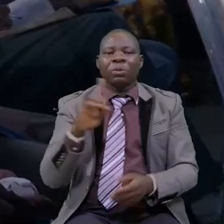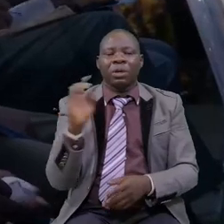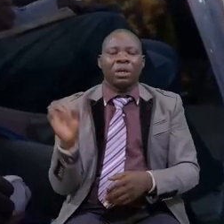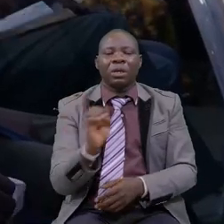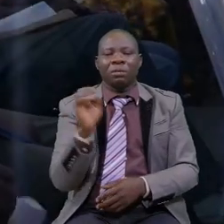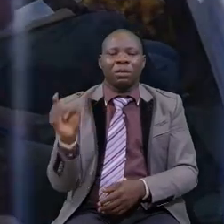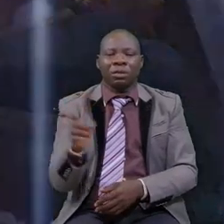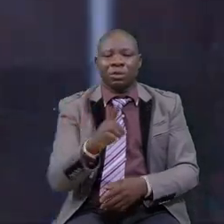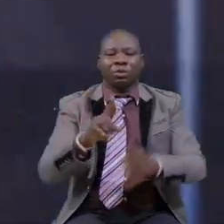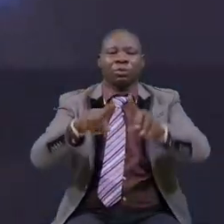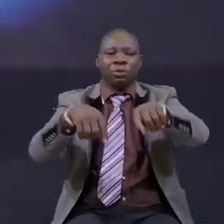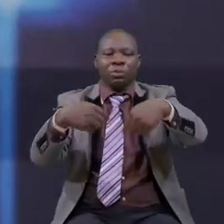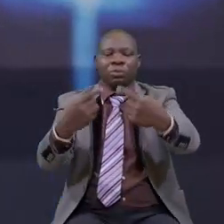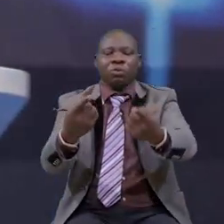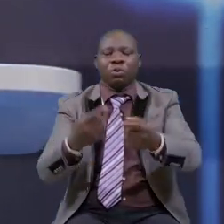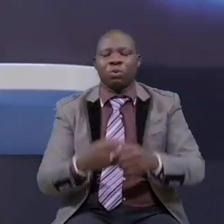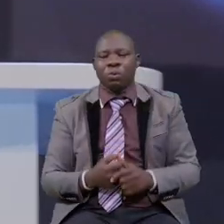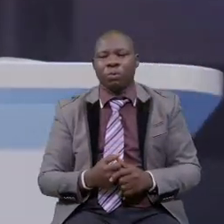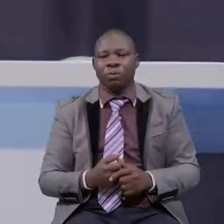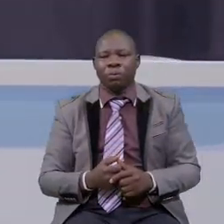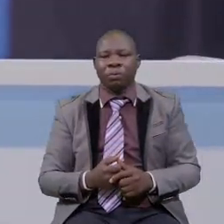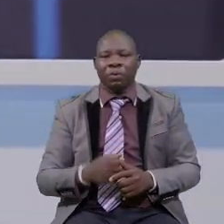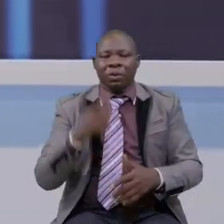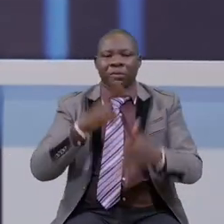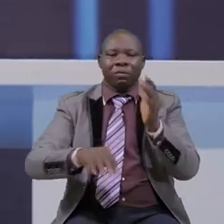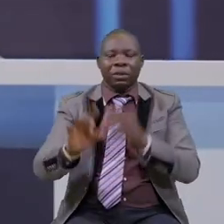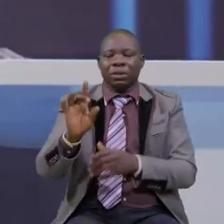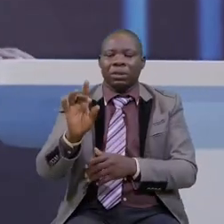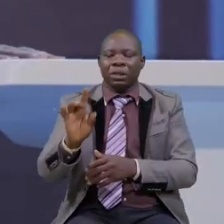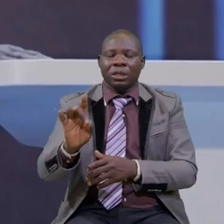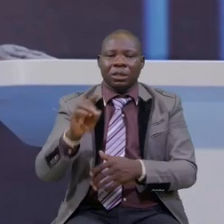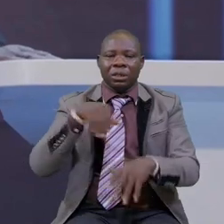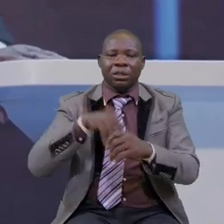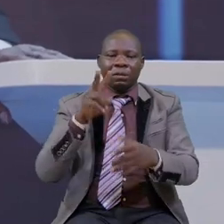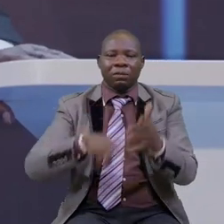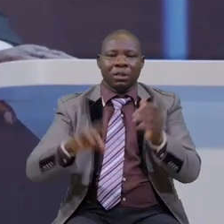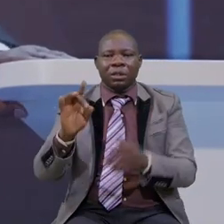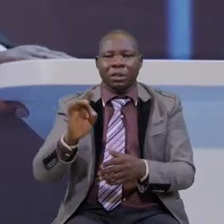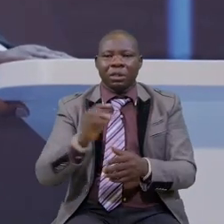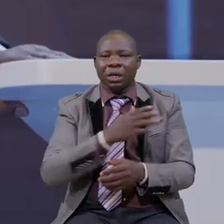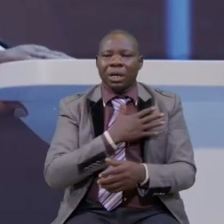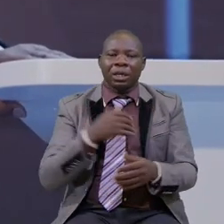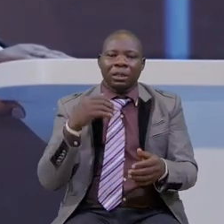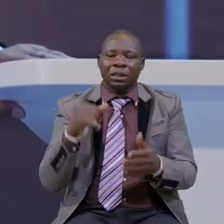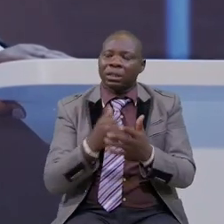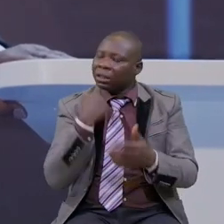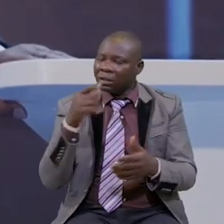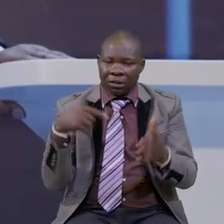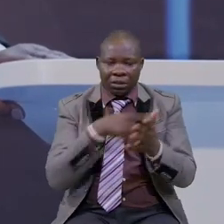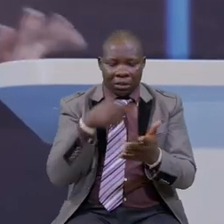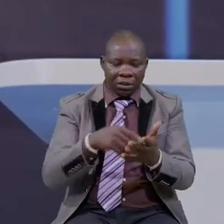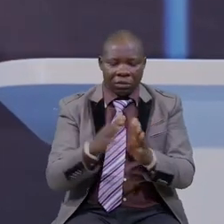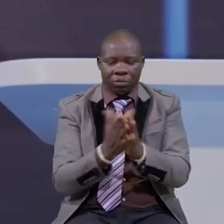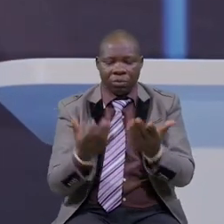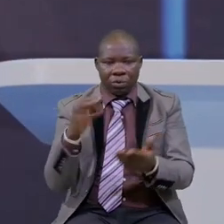dans tout ce que tu entreprendras. Verset 8, il dit que ce livre de la